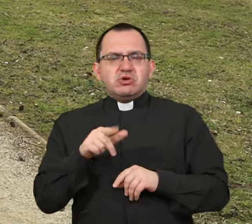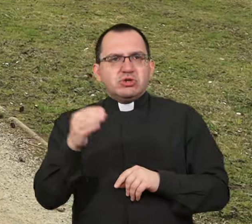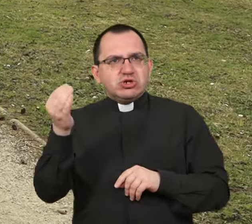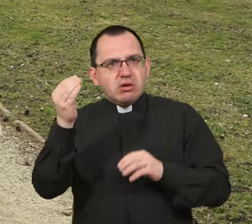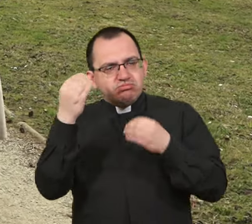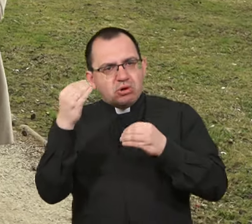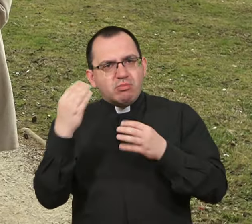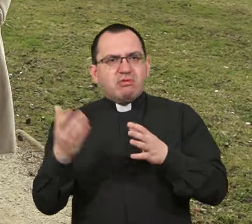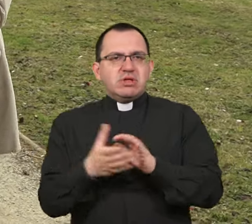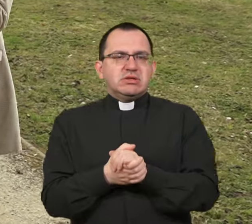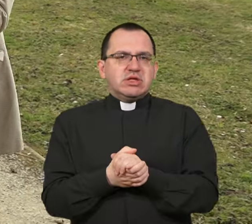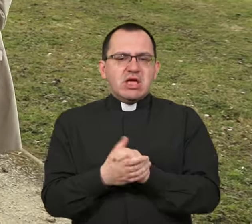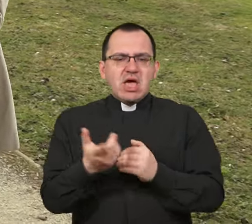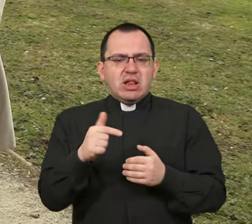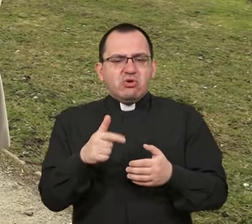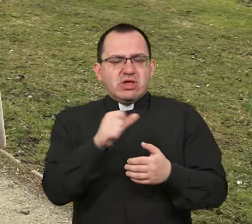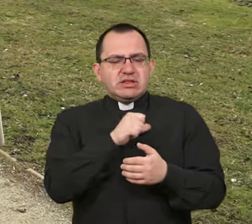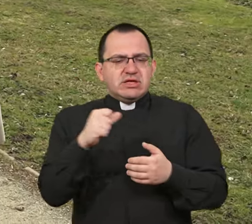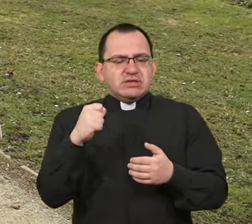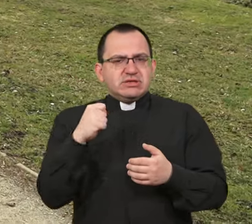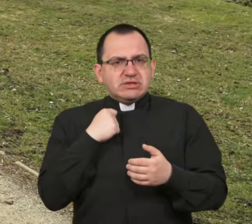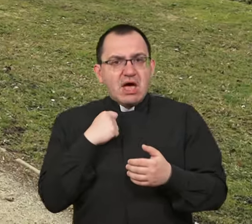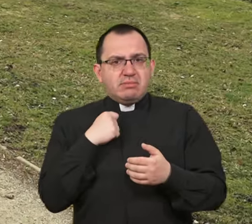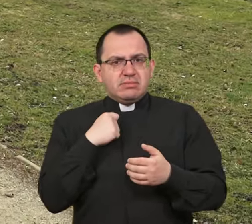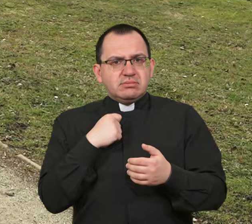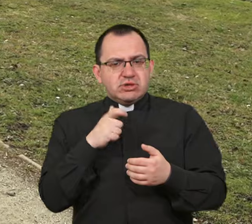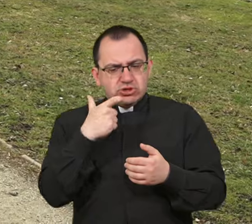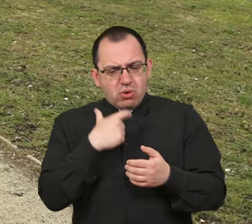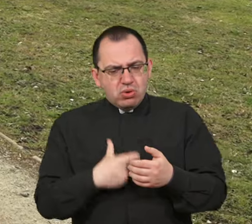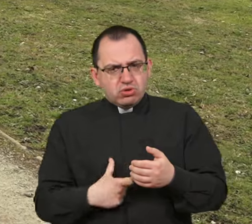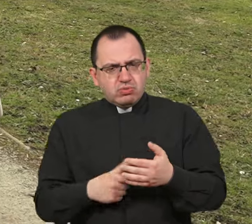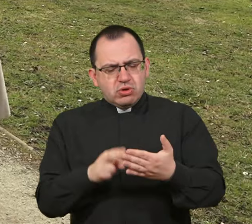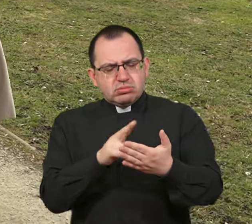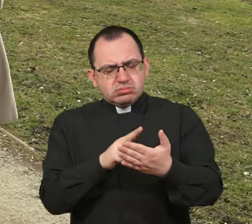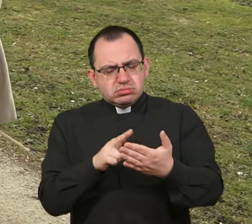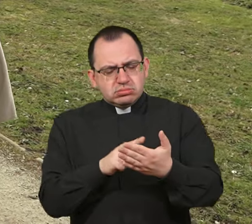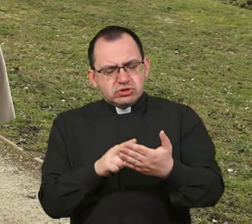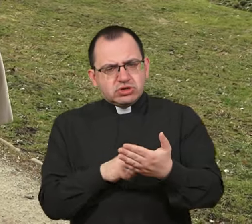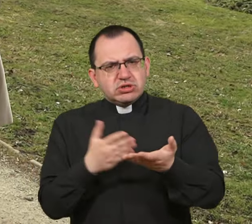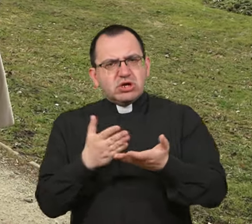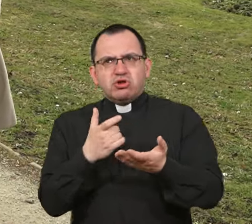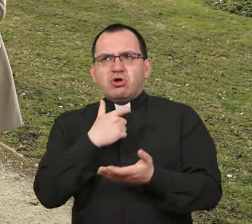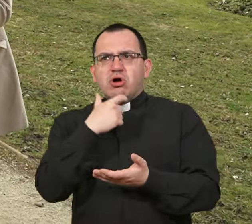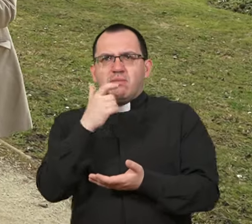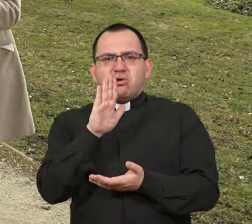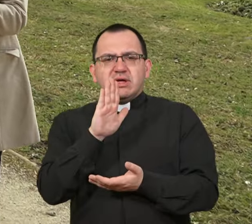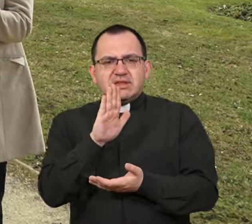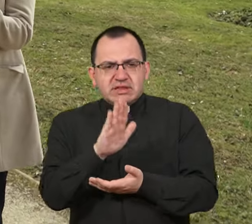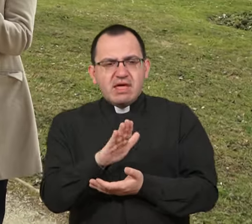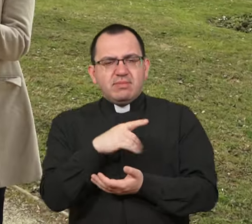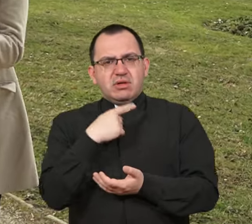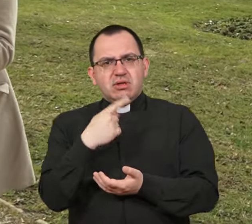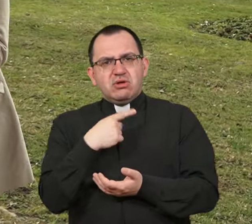slušati nedjeljna čitanja, a ovo je baš onaj trenutak koji je vezan samo za tebe i koji tebi u tom trenutku te nekako Bog nadahnuje i kaže